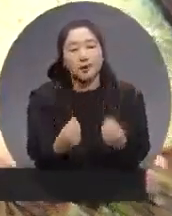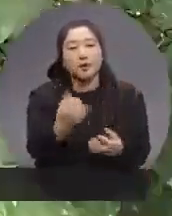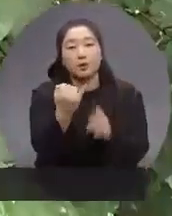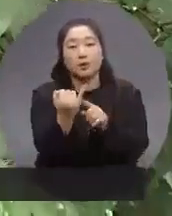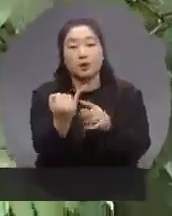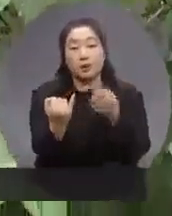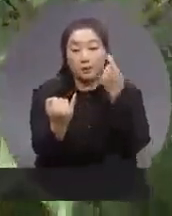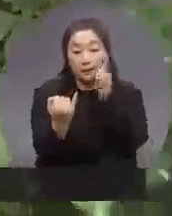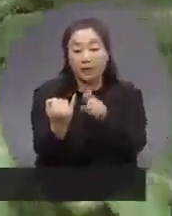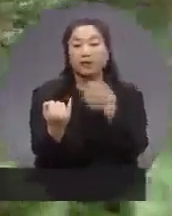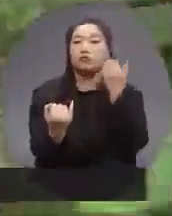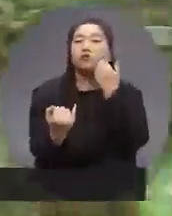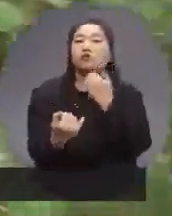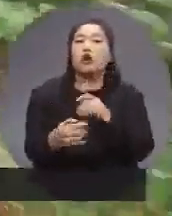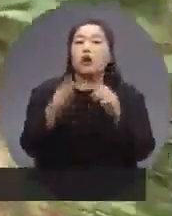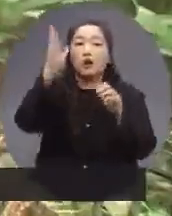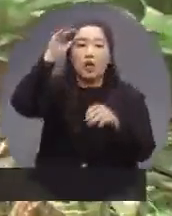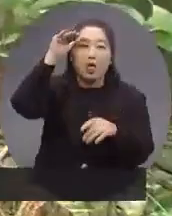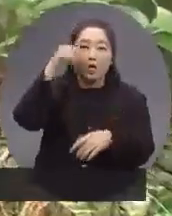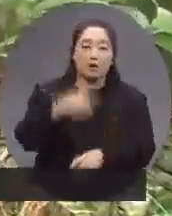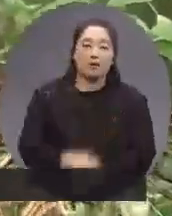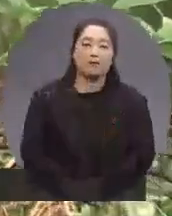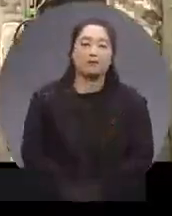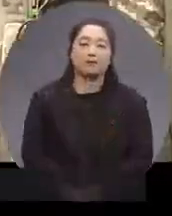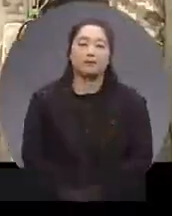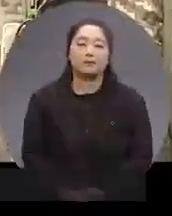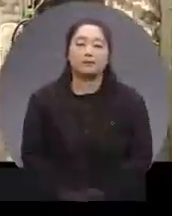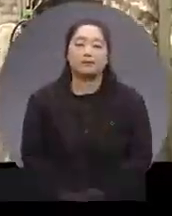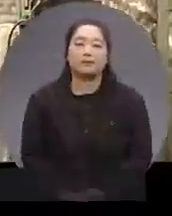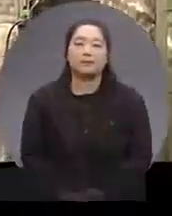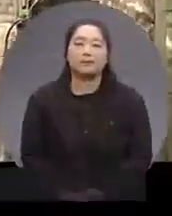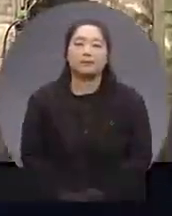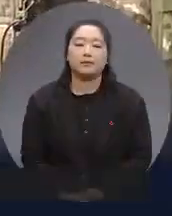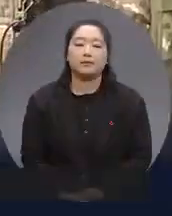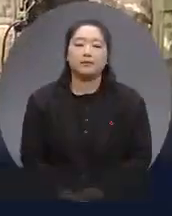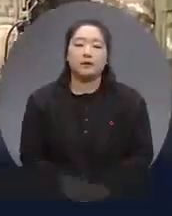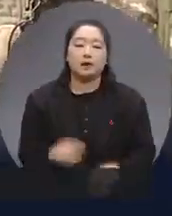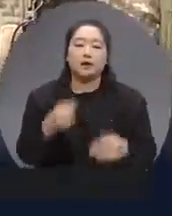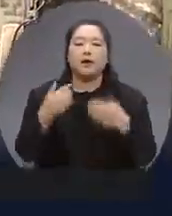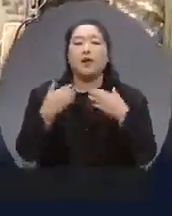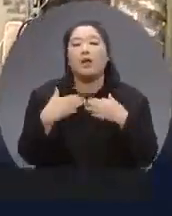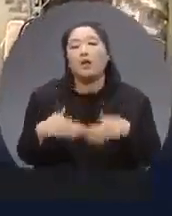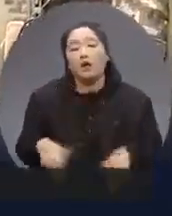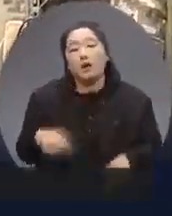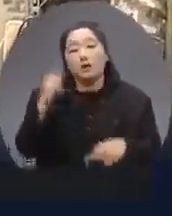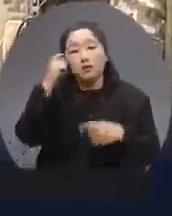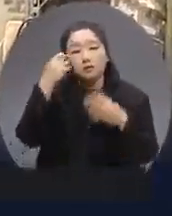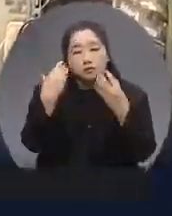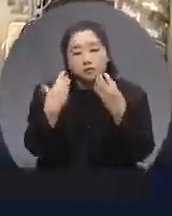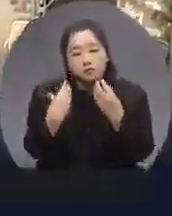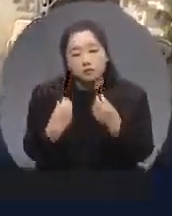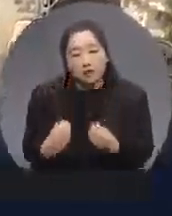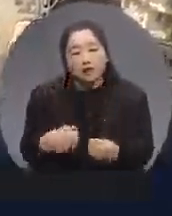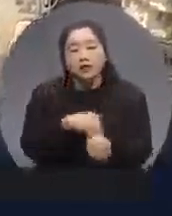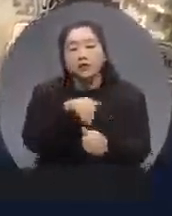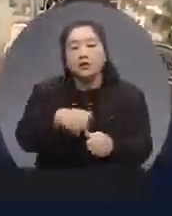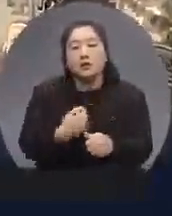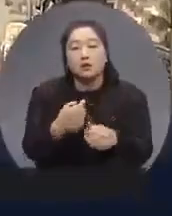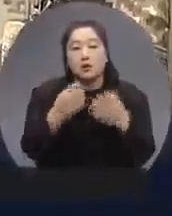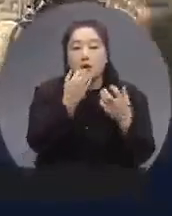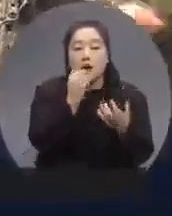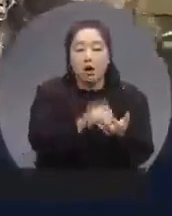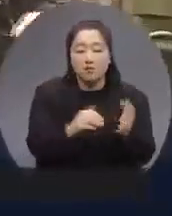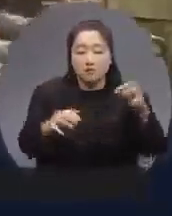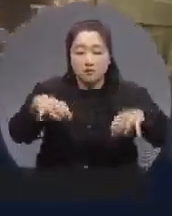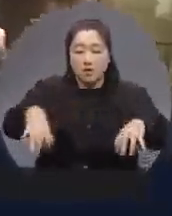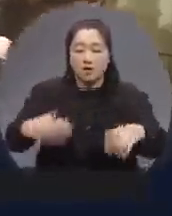건 정찰견 달관이었습니다. 상당히 지쳐서 칠신이라고 해야 될까. 바위 틈